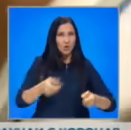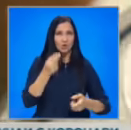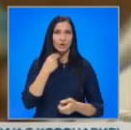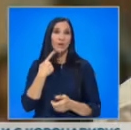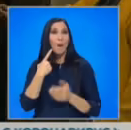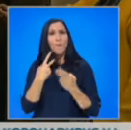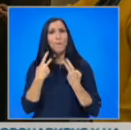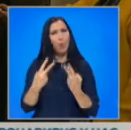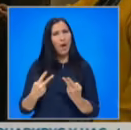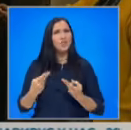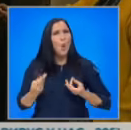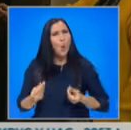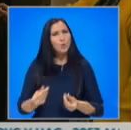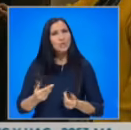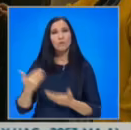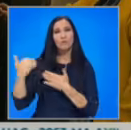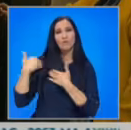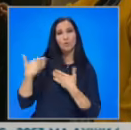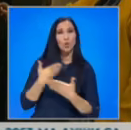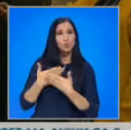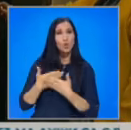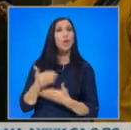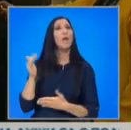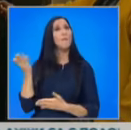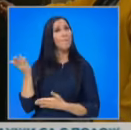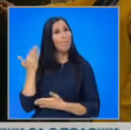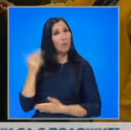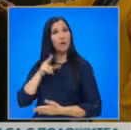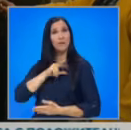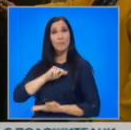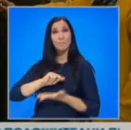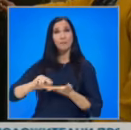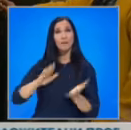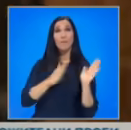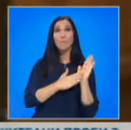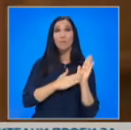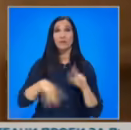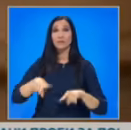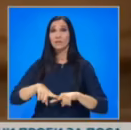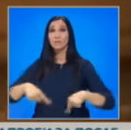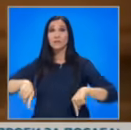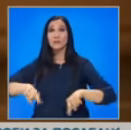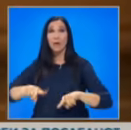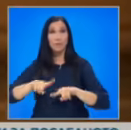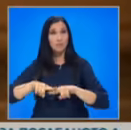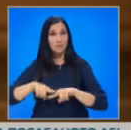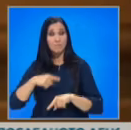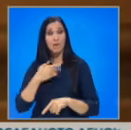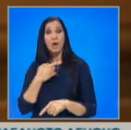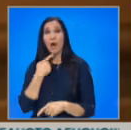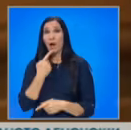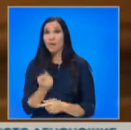Показало сърдие и отговорно отношение. Затова бил награден с писмена похвала. В съдебната зала подсъдимият заяви, че напълно